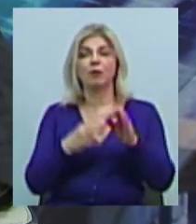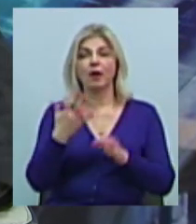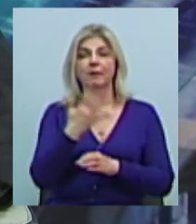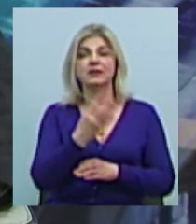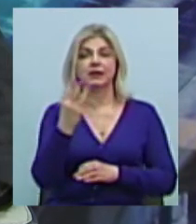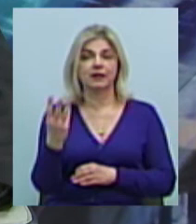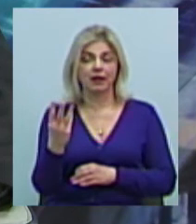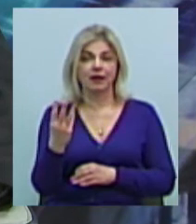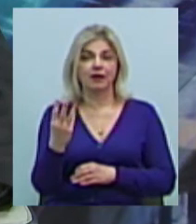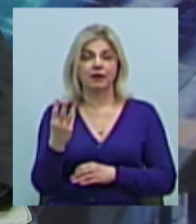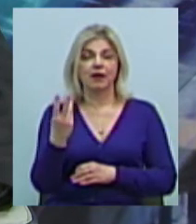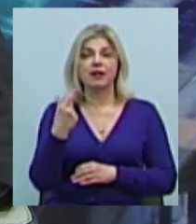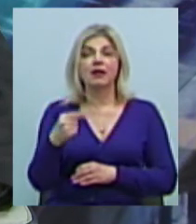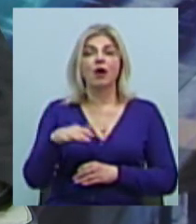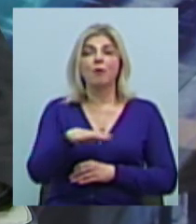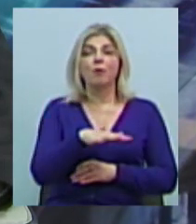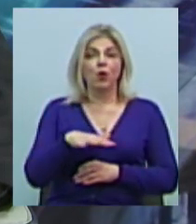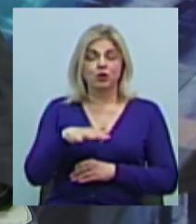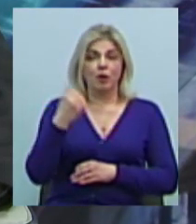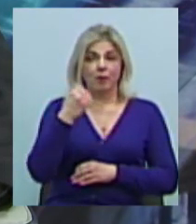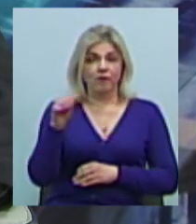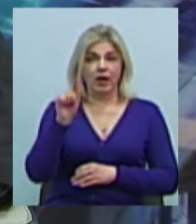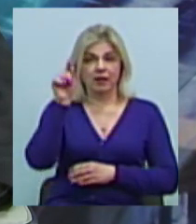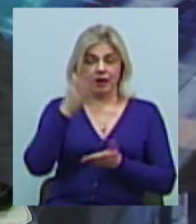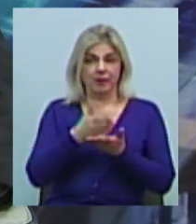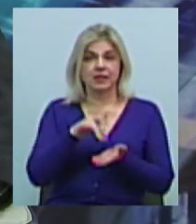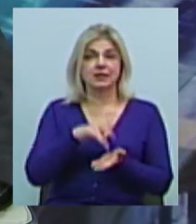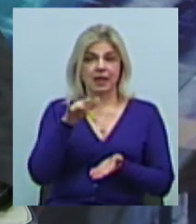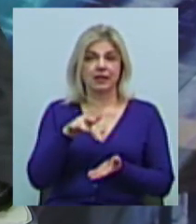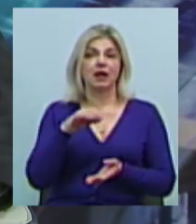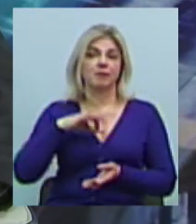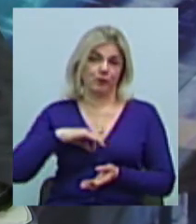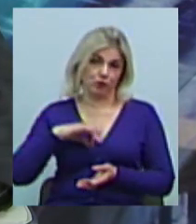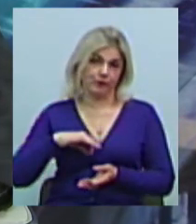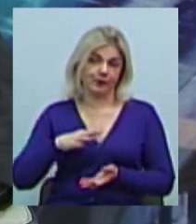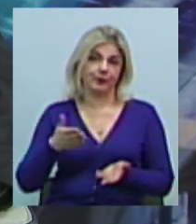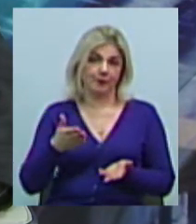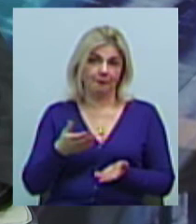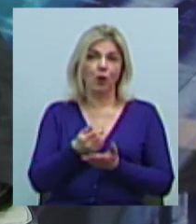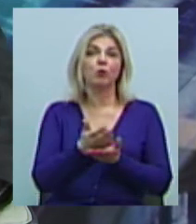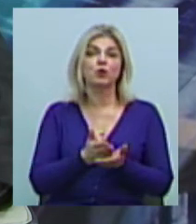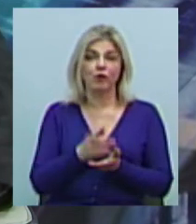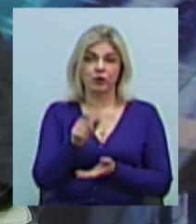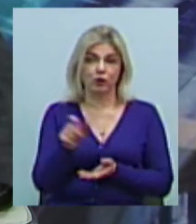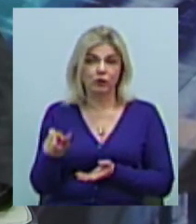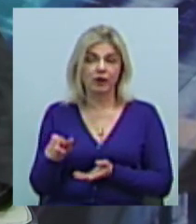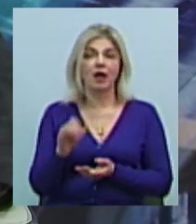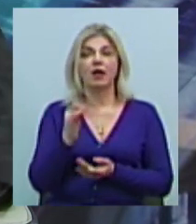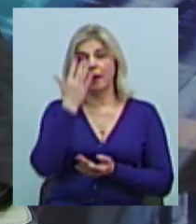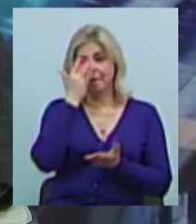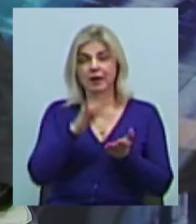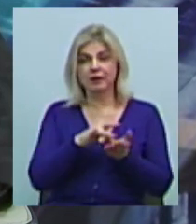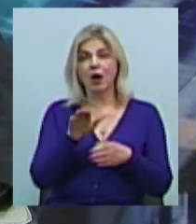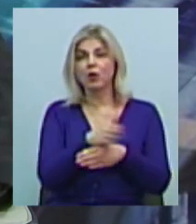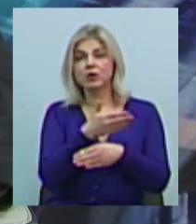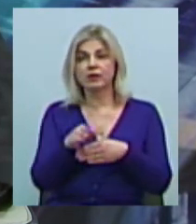53. Це де площадь Перемоги і є центр обслуговування споживачів. Тобто таким чином ми мета є